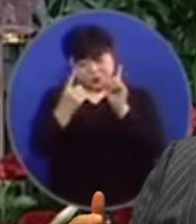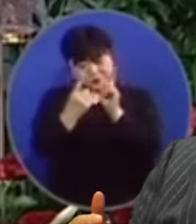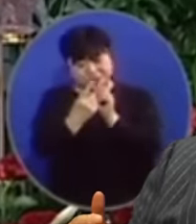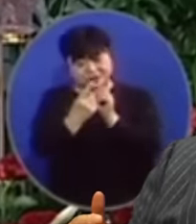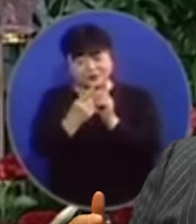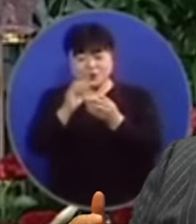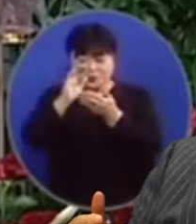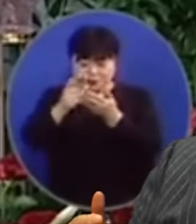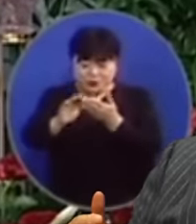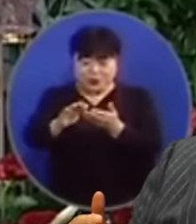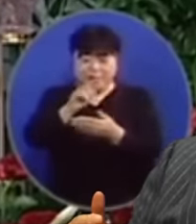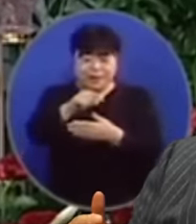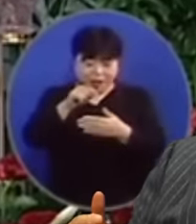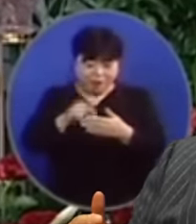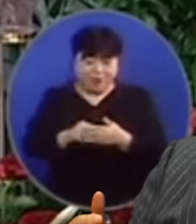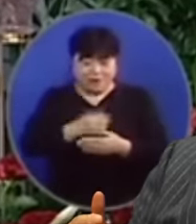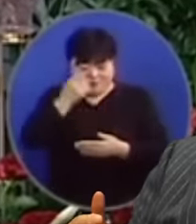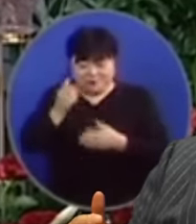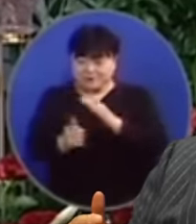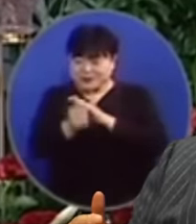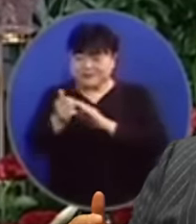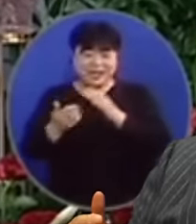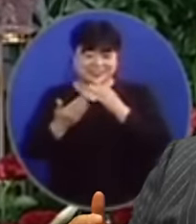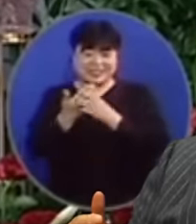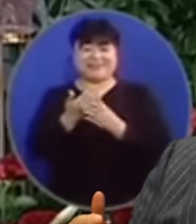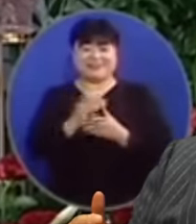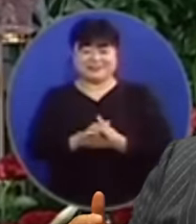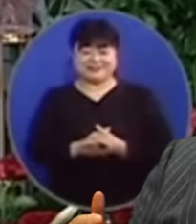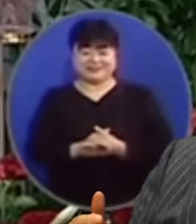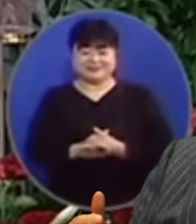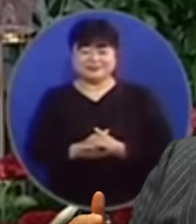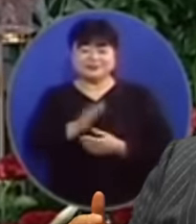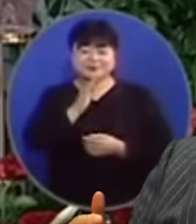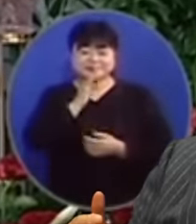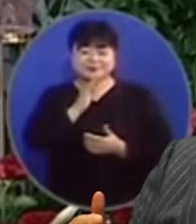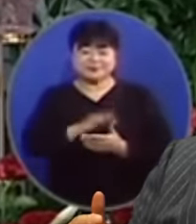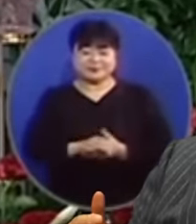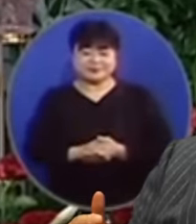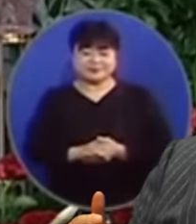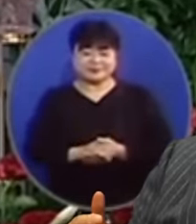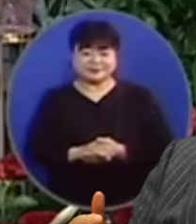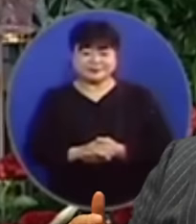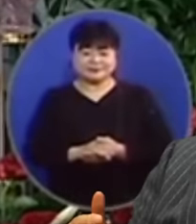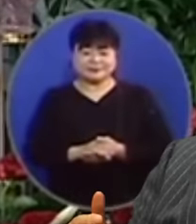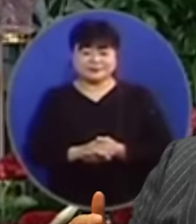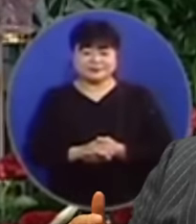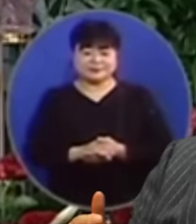다음에 마음속에 꿈과 희망이 생겼습니다. 그는